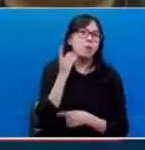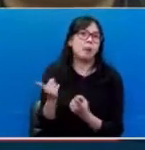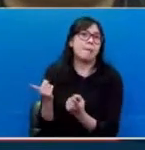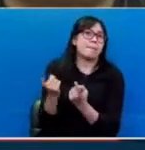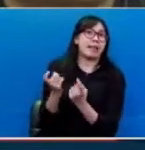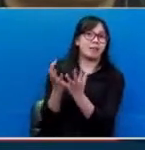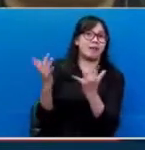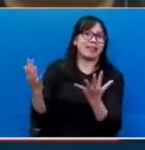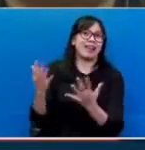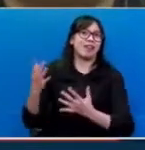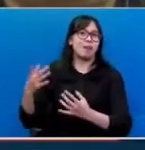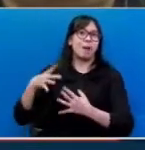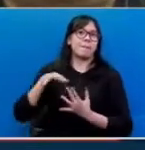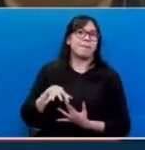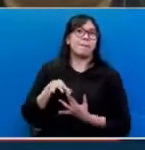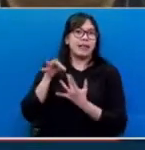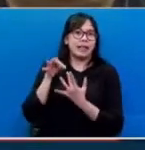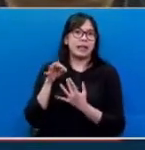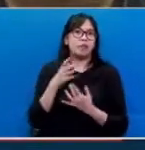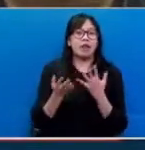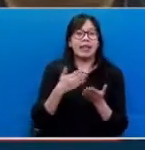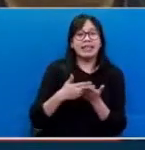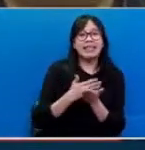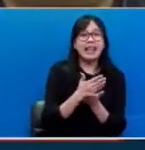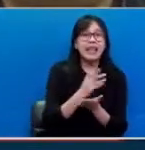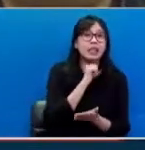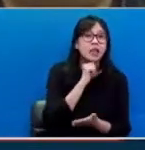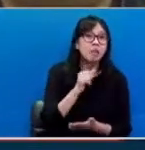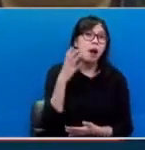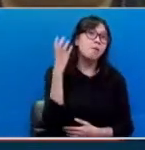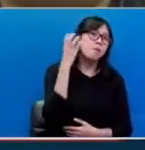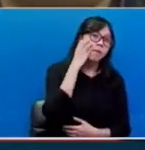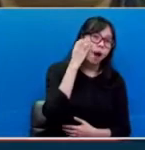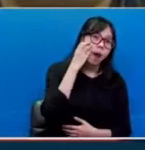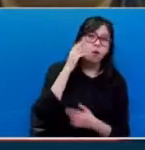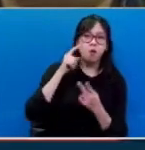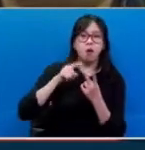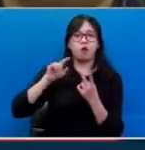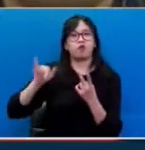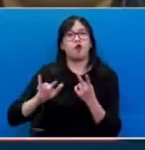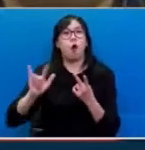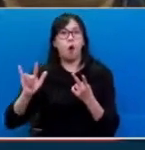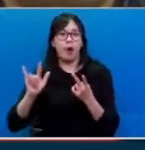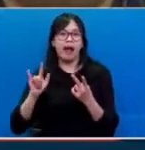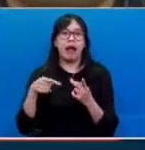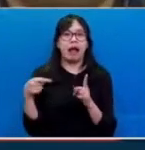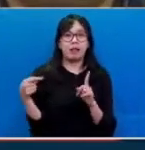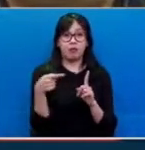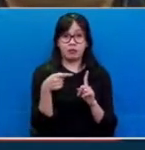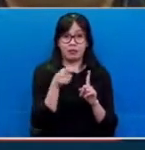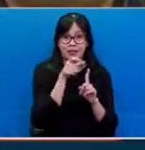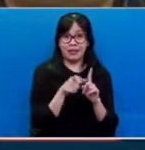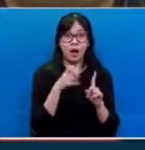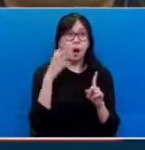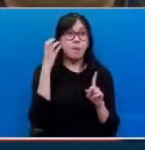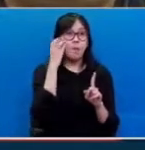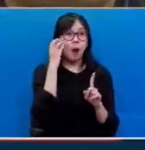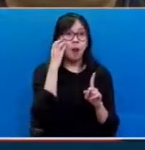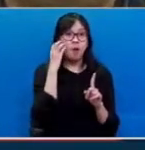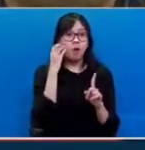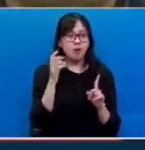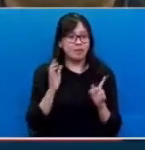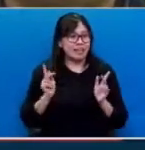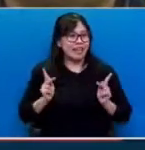eh pak pak Jokowi ya he sehingga memang kemudian Prabowo menampilkan diri sebagai figur yang